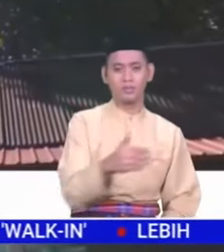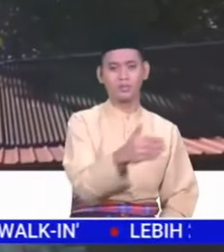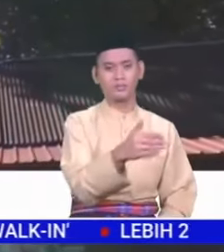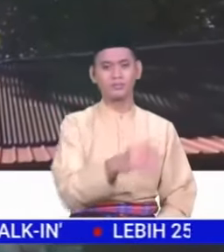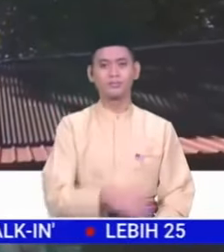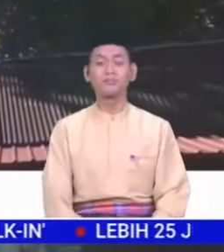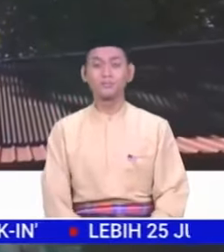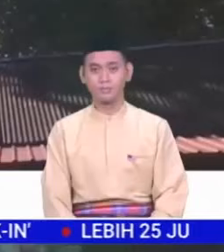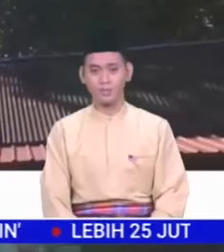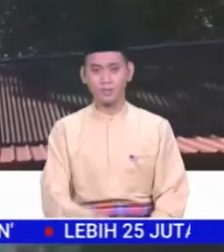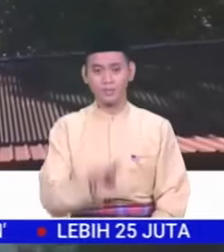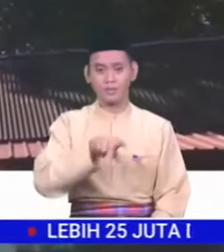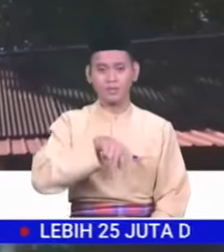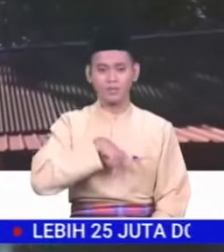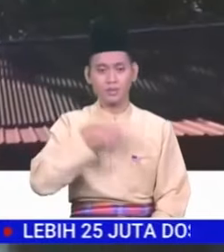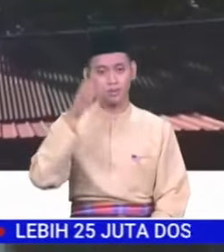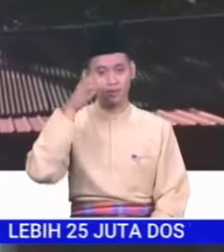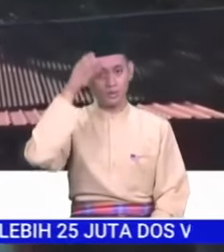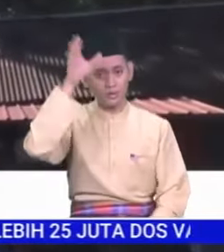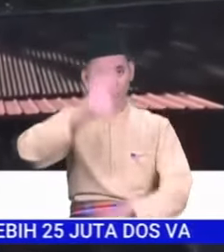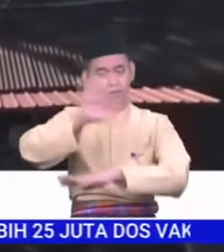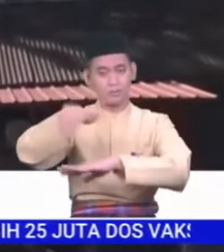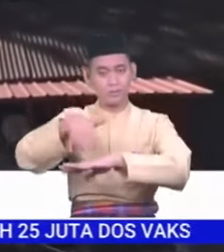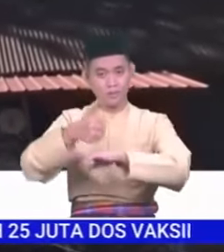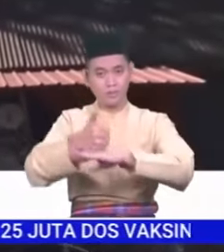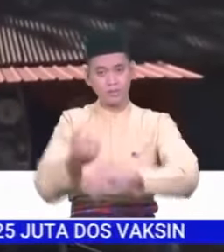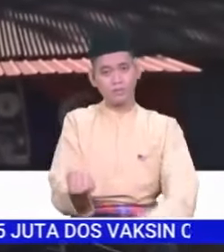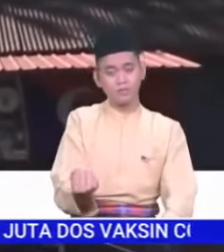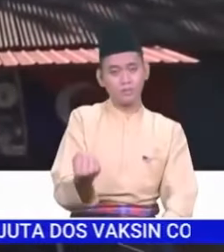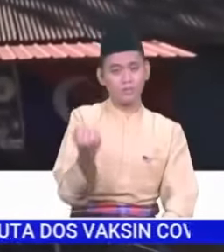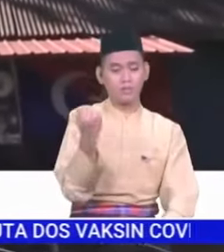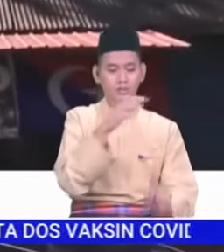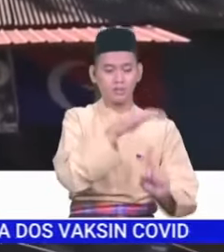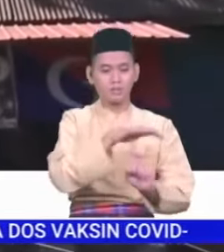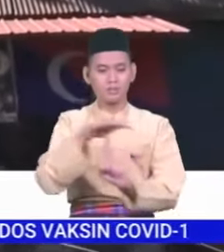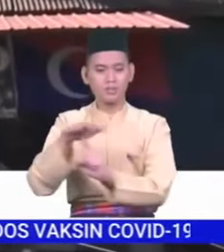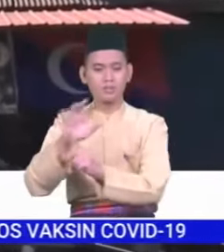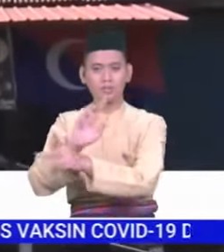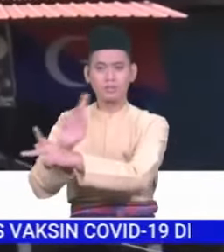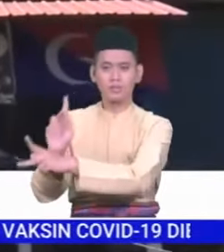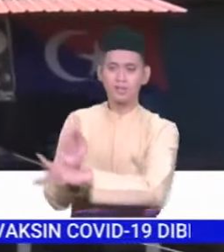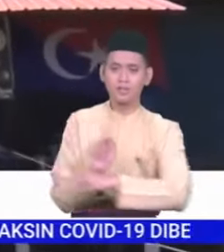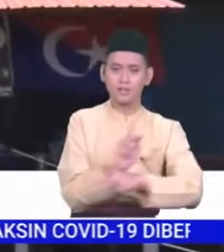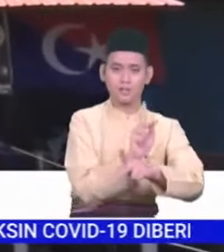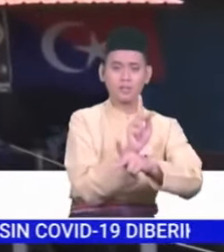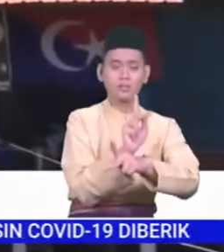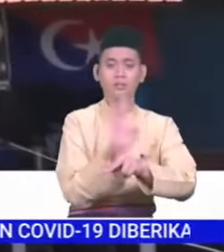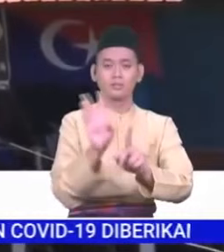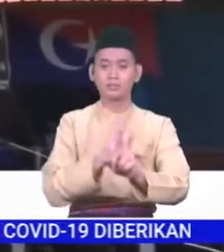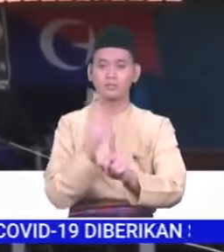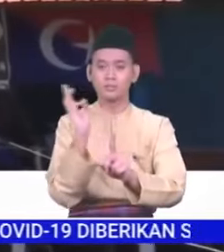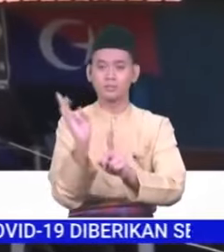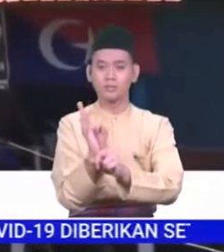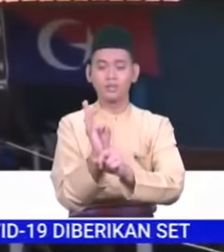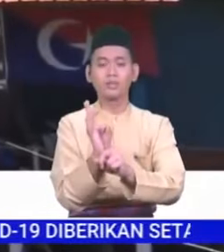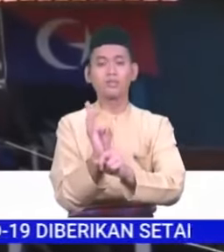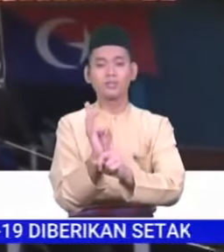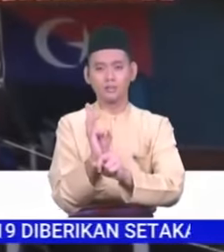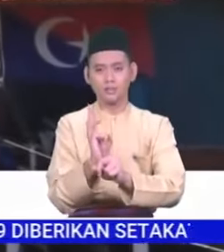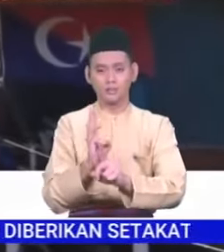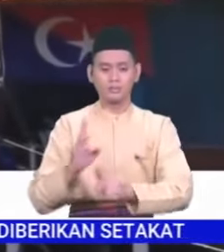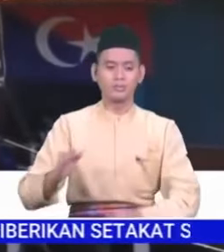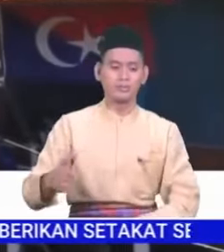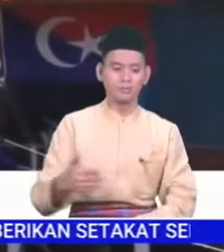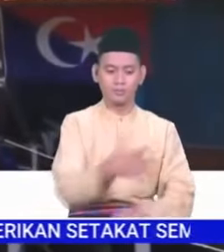Hai pemiliknya Jalan jumaat kata konsep perubahan fasa itu bagi menjaga kebajikan nelayan supaya tiada pihak terutama peraih